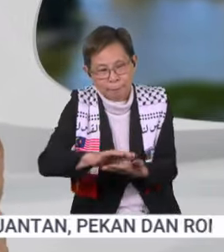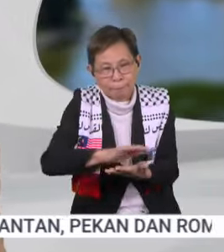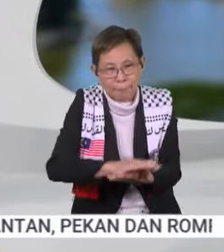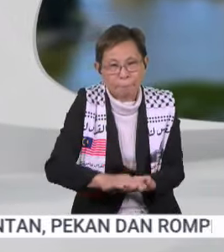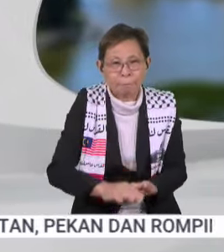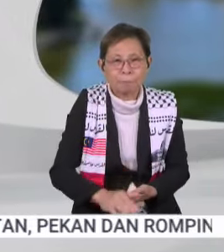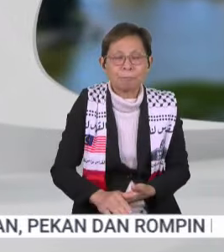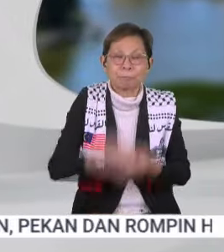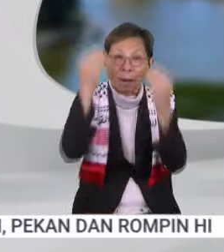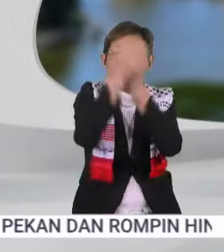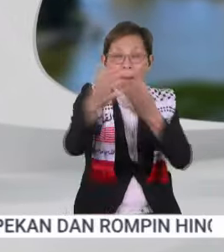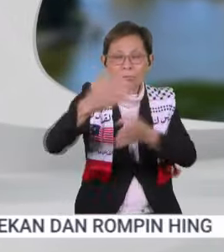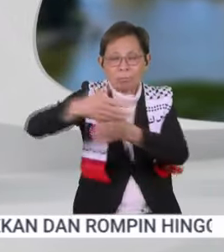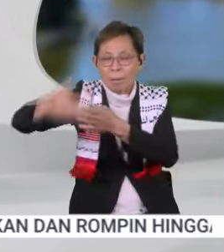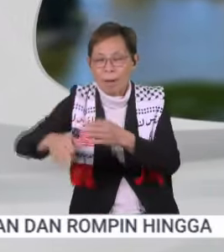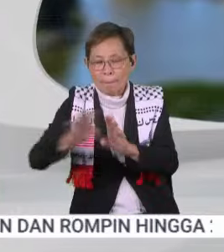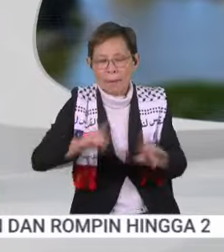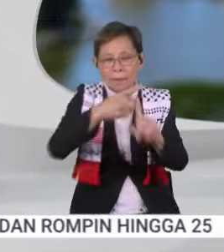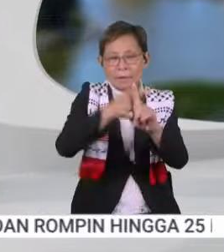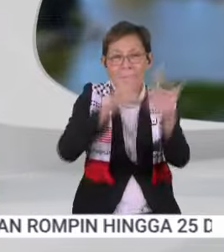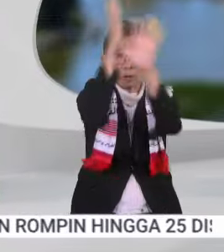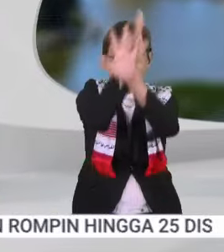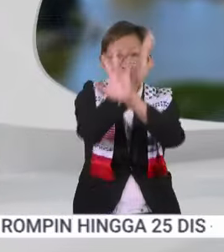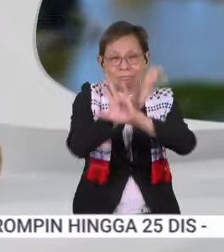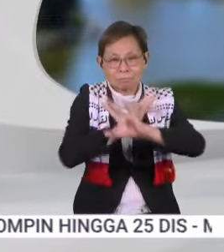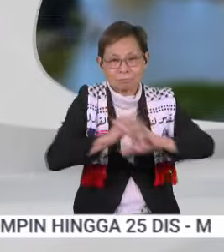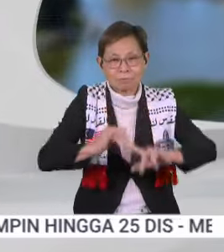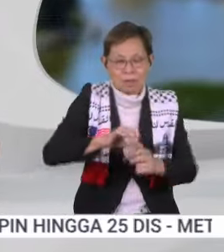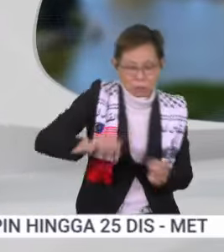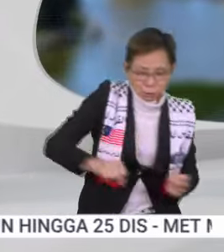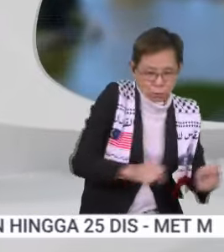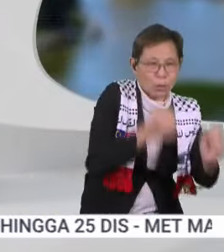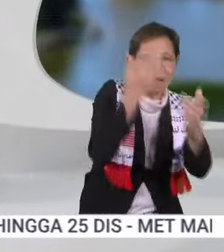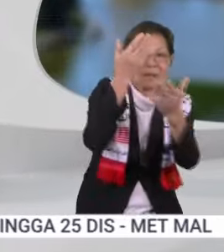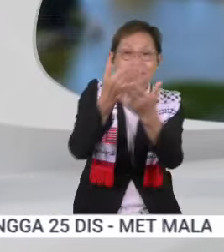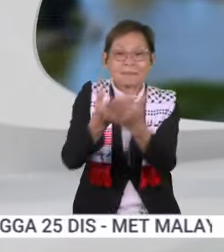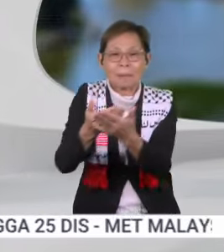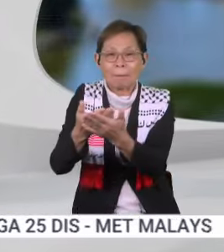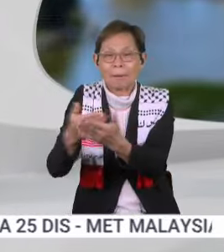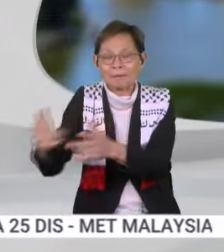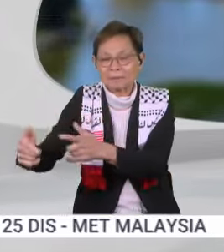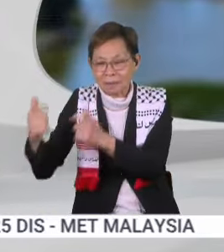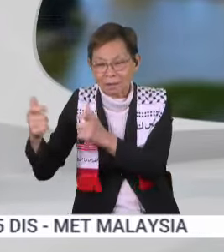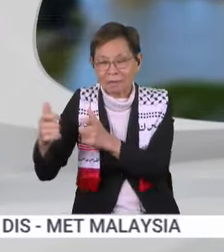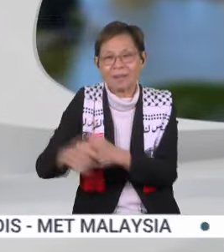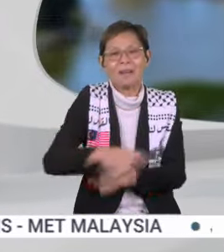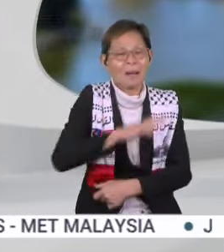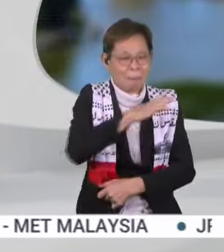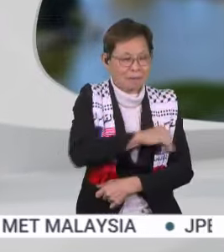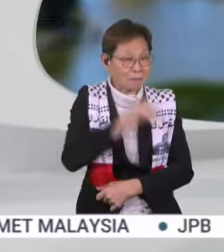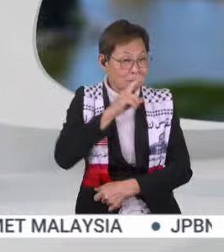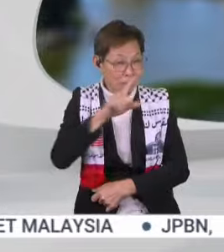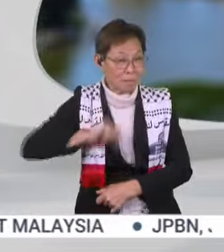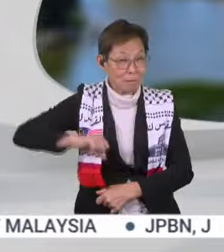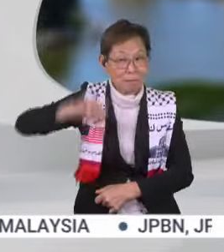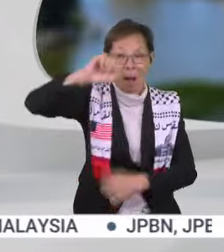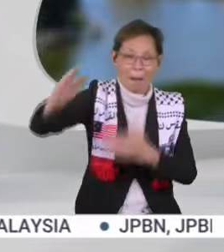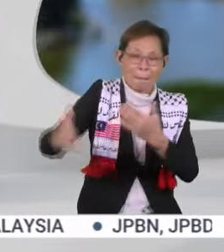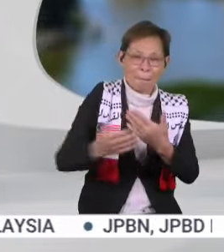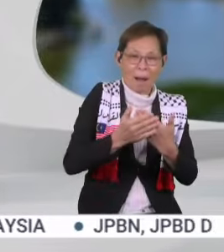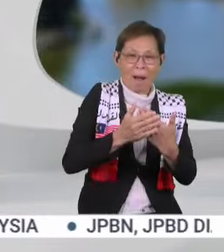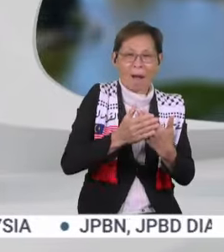Baik saudara, perkongsian itu tadi mengakhiri berita dari Sarawak. Dari sungai hingga ke segara, Palestin pasti merdeka. Baik, kita